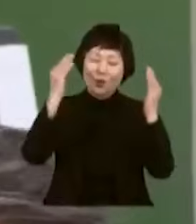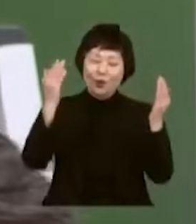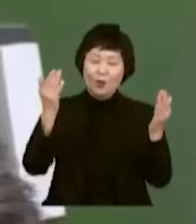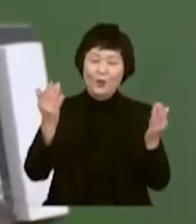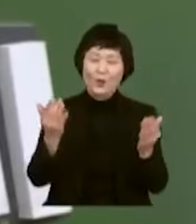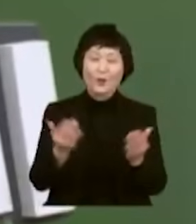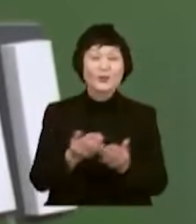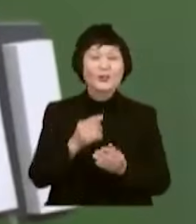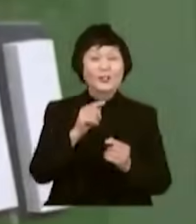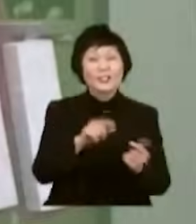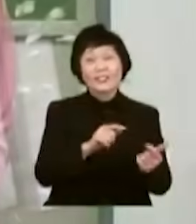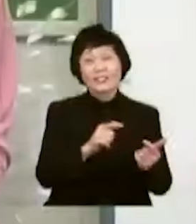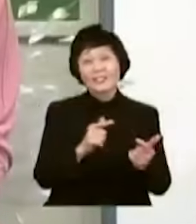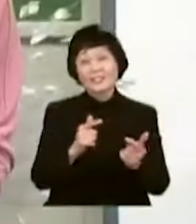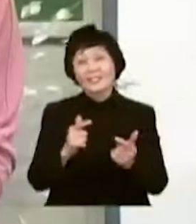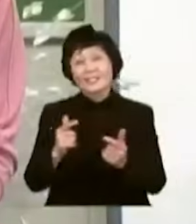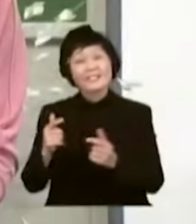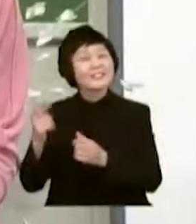모든 것이